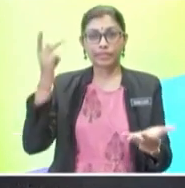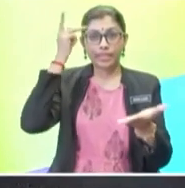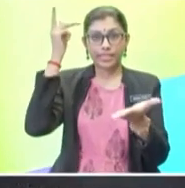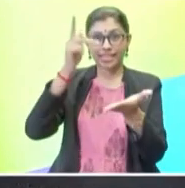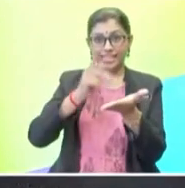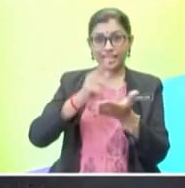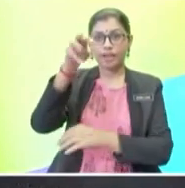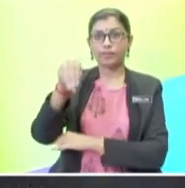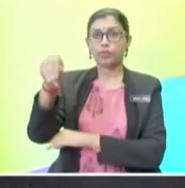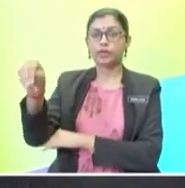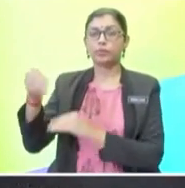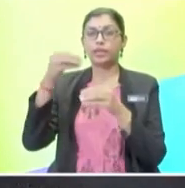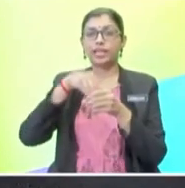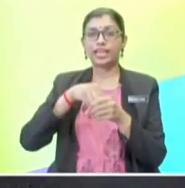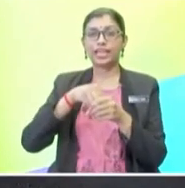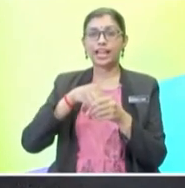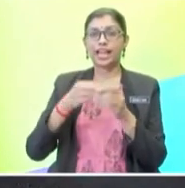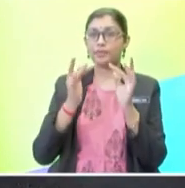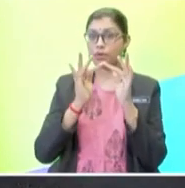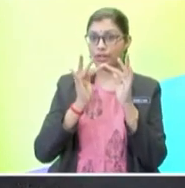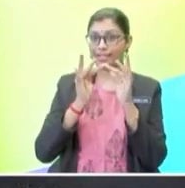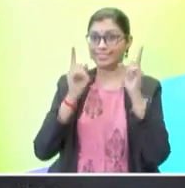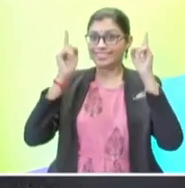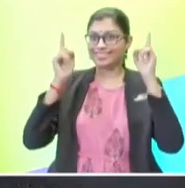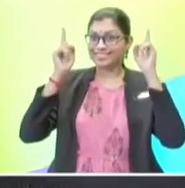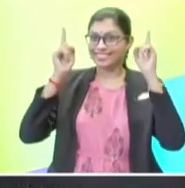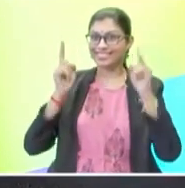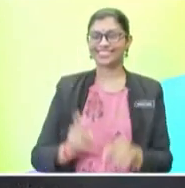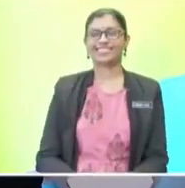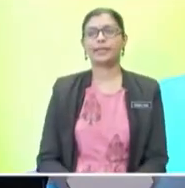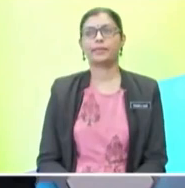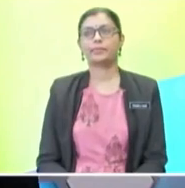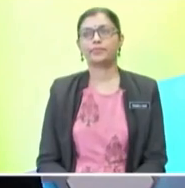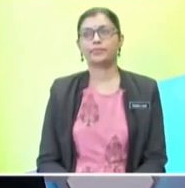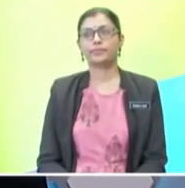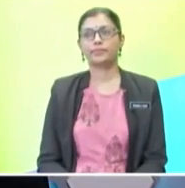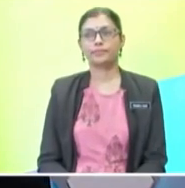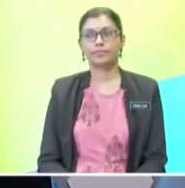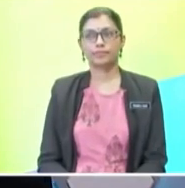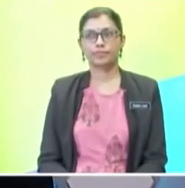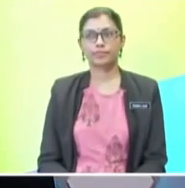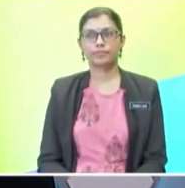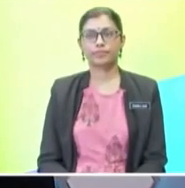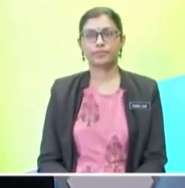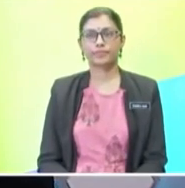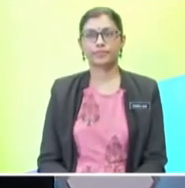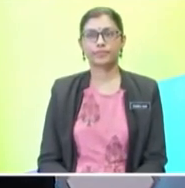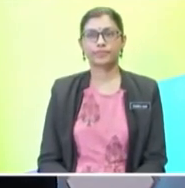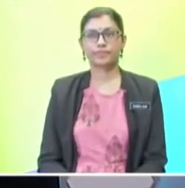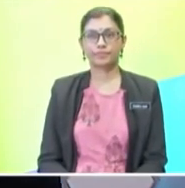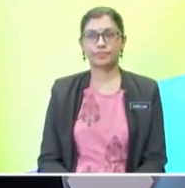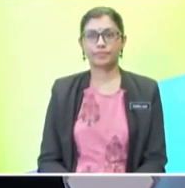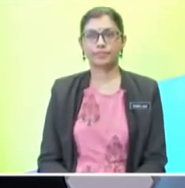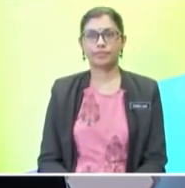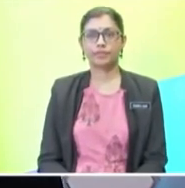perkenalkan murid-murid di Google Meet yang akan bersama-sama dengan kita pada hari ini? Silakan Cikgu. Okey, boleh. Mana anak-anak yang Cikgu sayangi